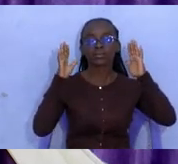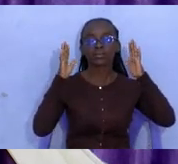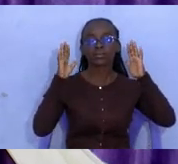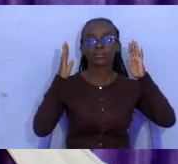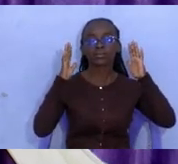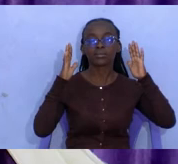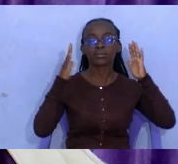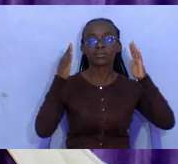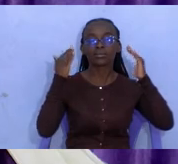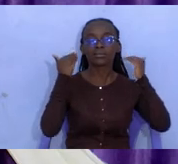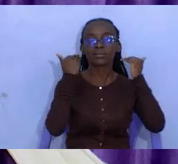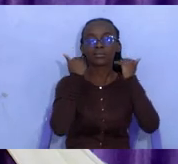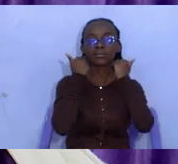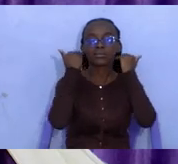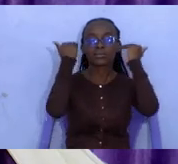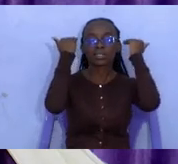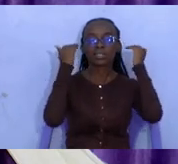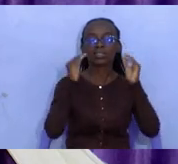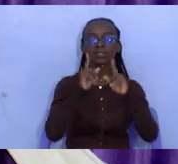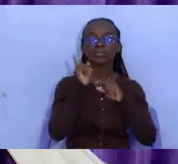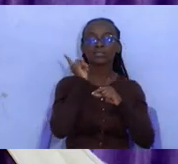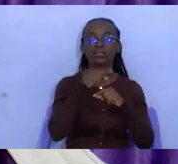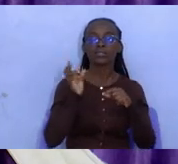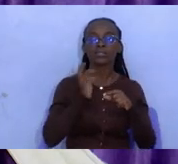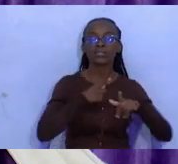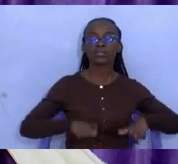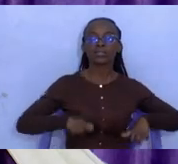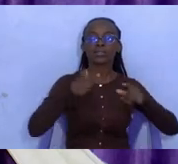Stress imeisha. Tutaishi kwa amani.